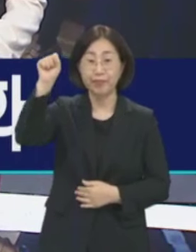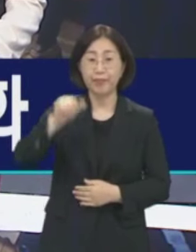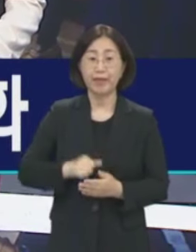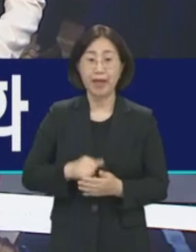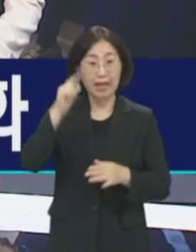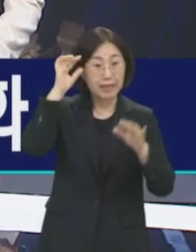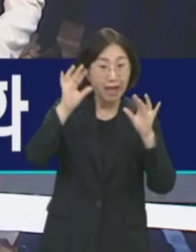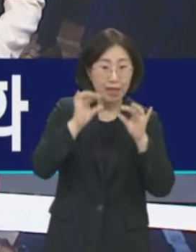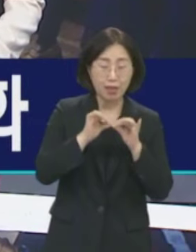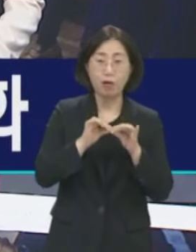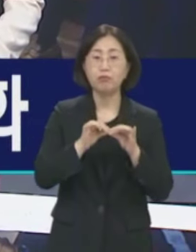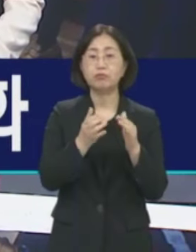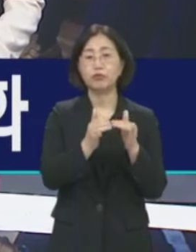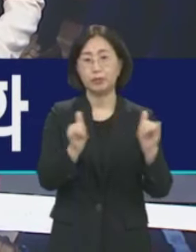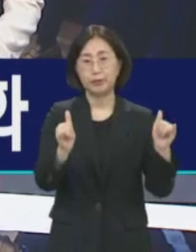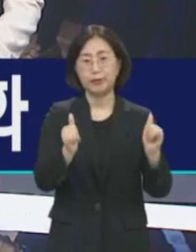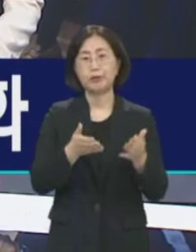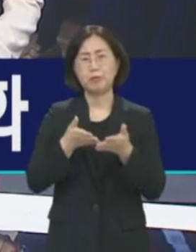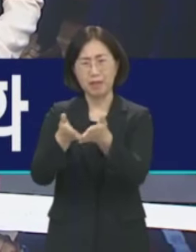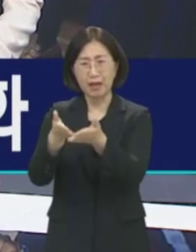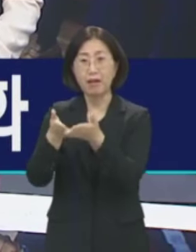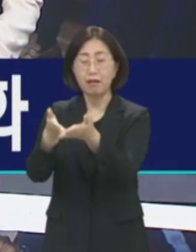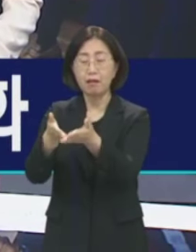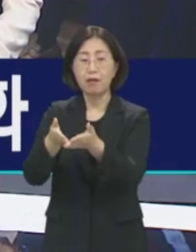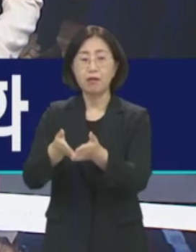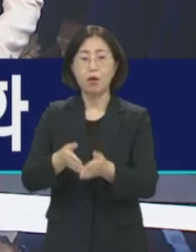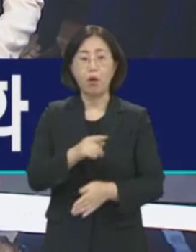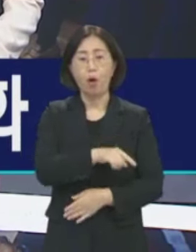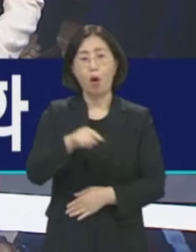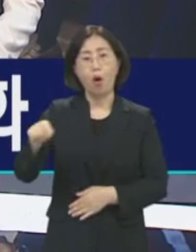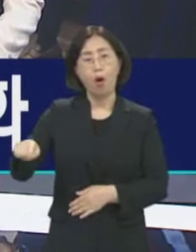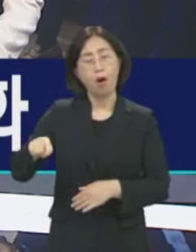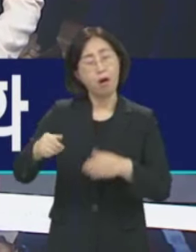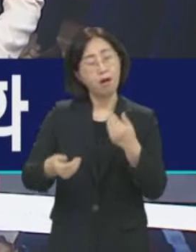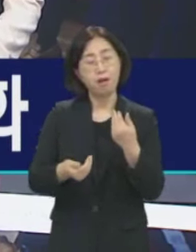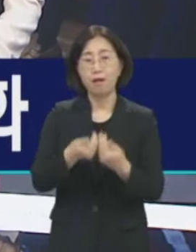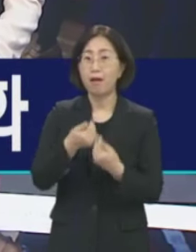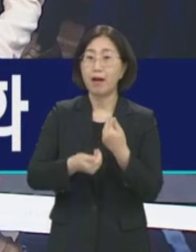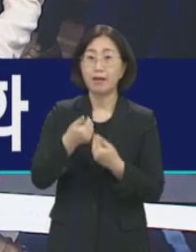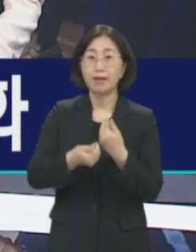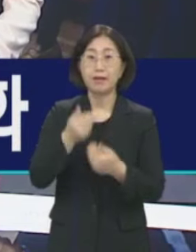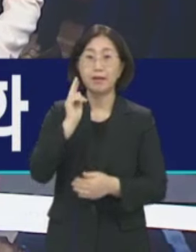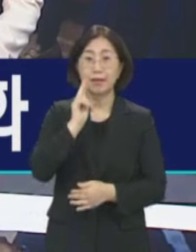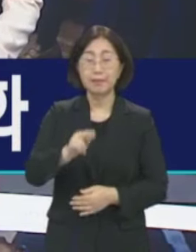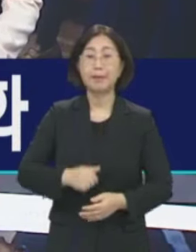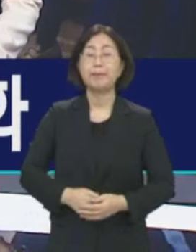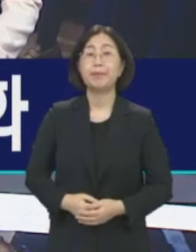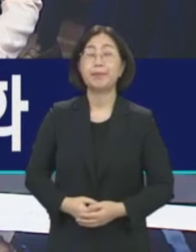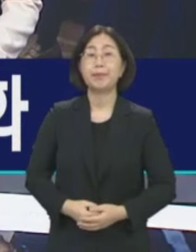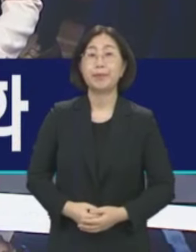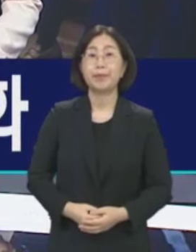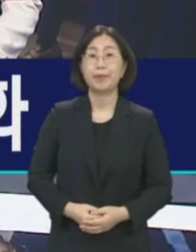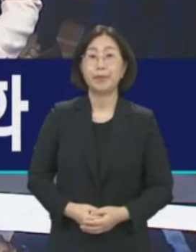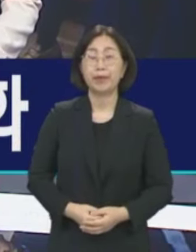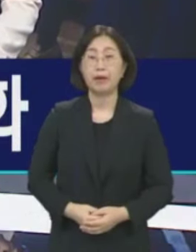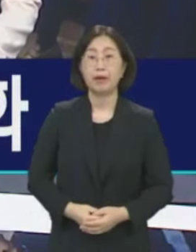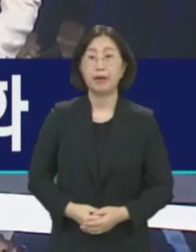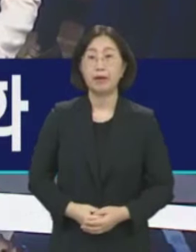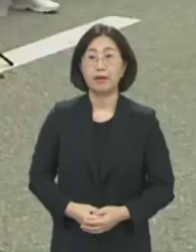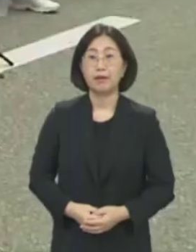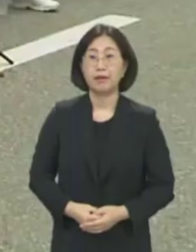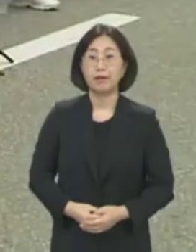찬성 주민들도 강하게 찬성 의사를 표현하면서 주민 간의 갈등으로까지 이어지고 있습니다. 장서경 기자의 보도입니다.